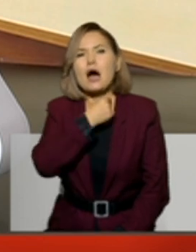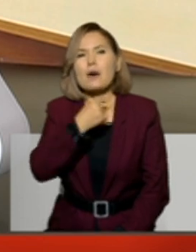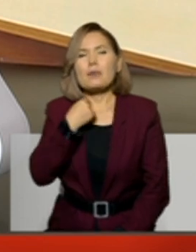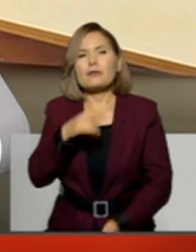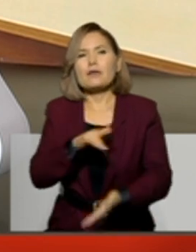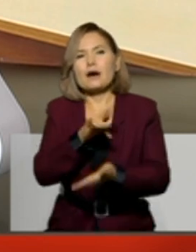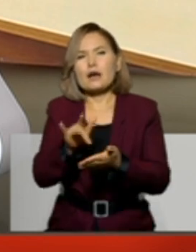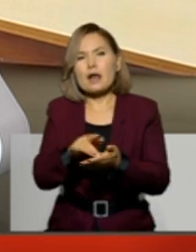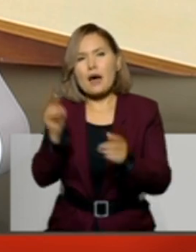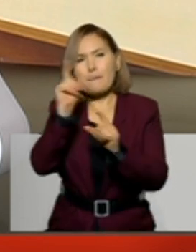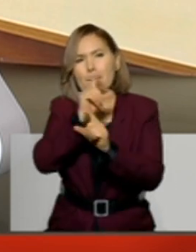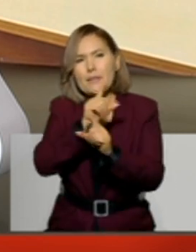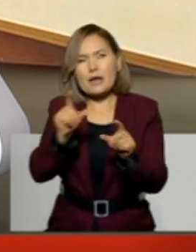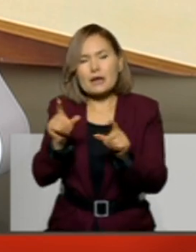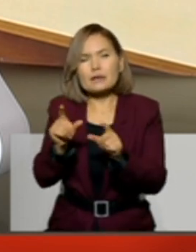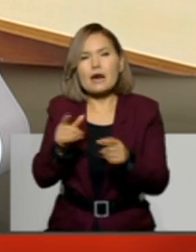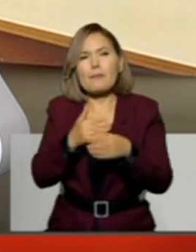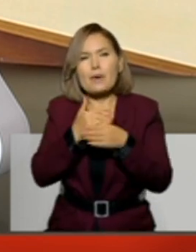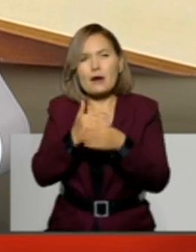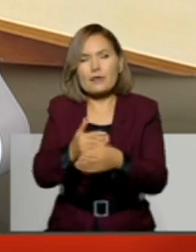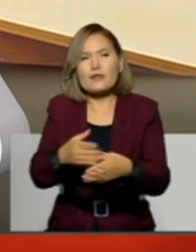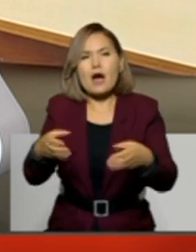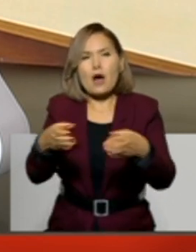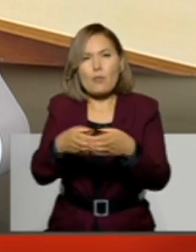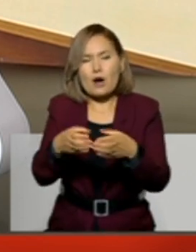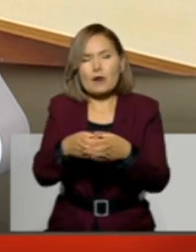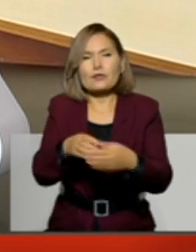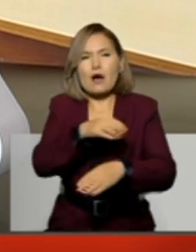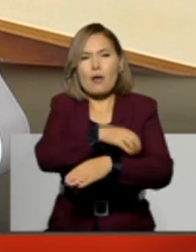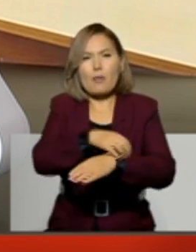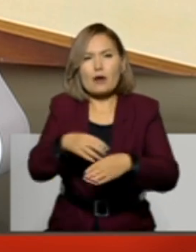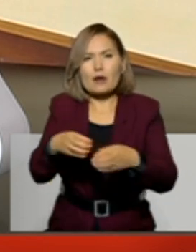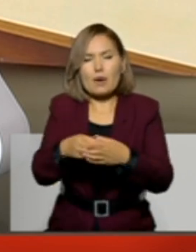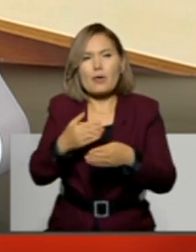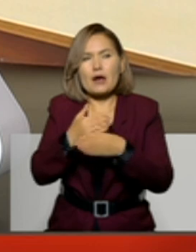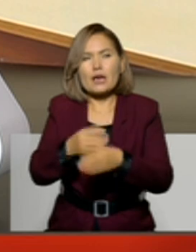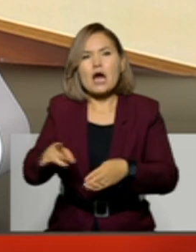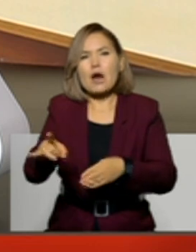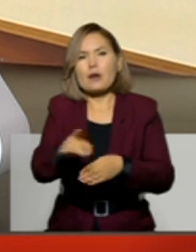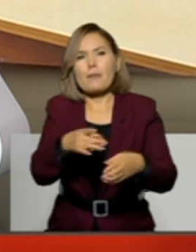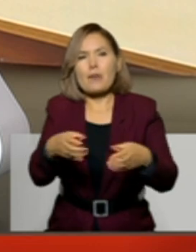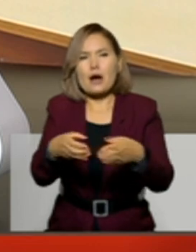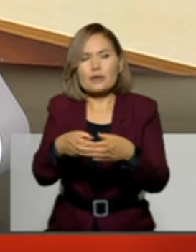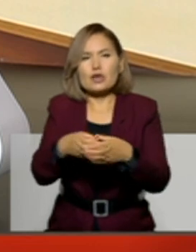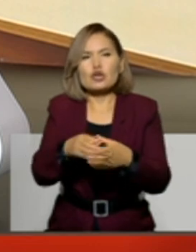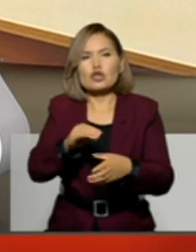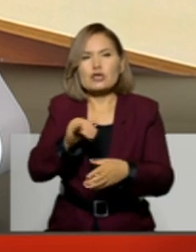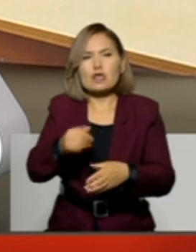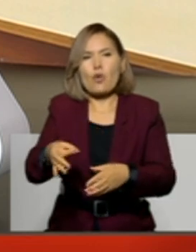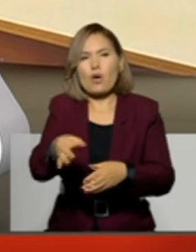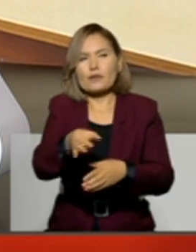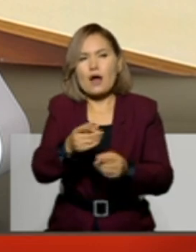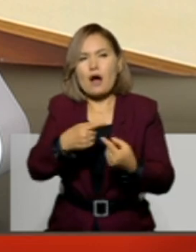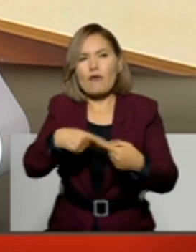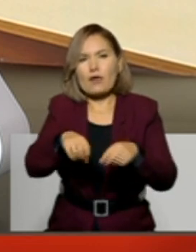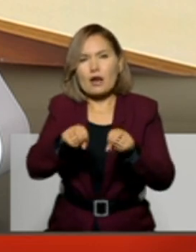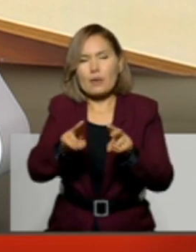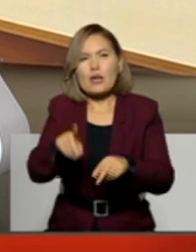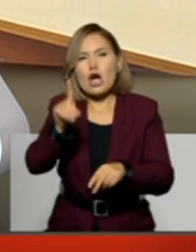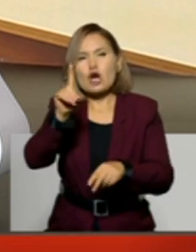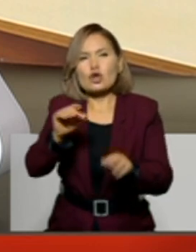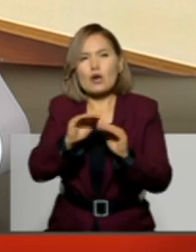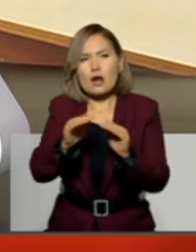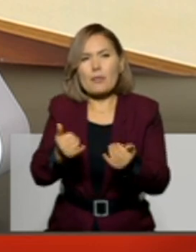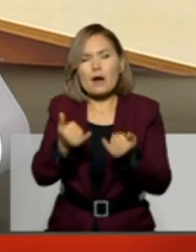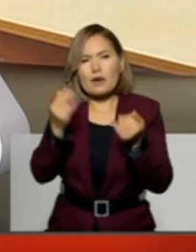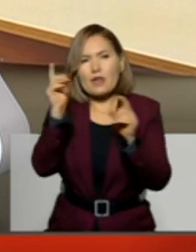Талдықорғанда мектепке жол акциясына саяси партияларда үлесін қосып жатыр. Республика партиясының Жетісу облыстық филиалы 100